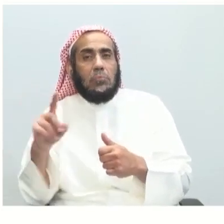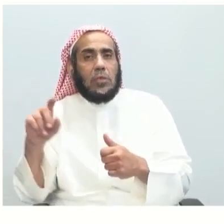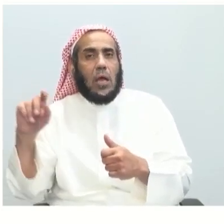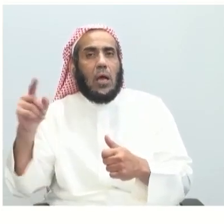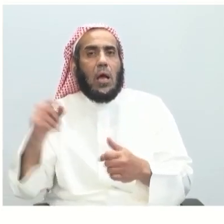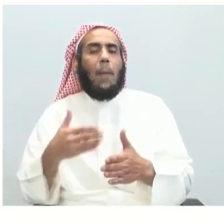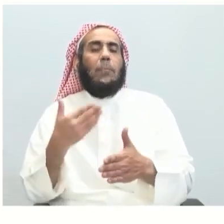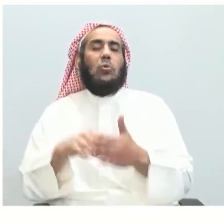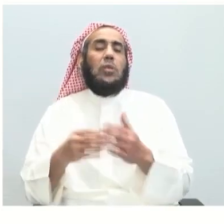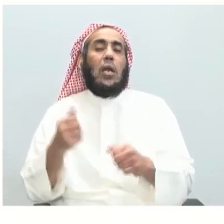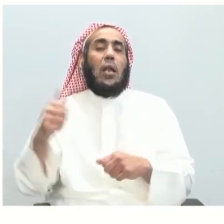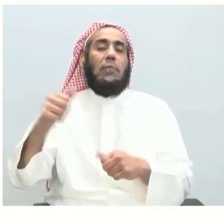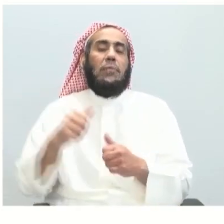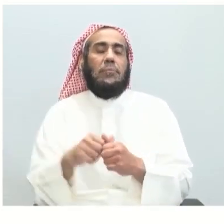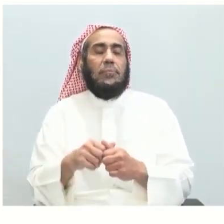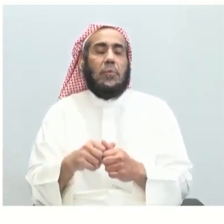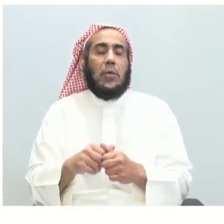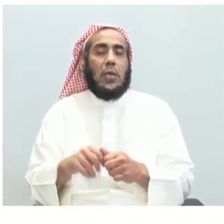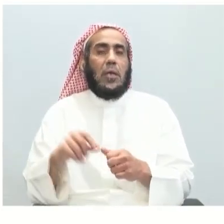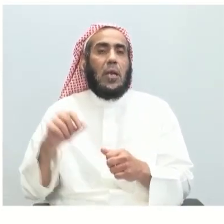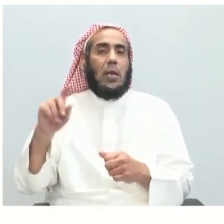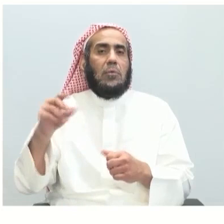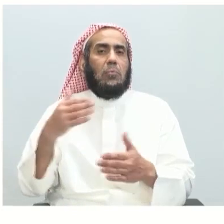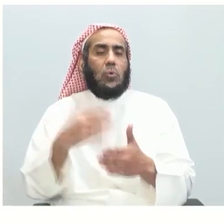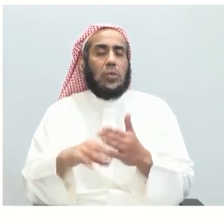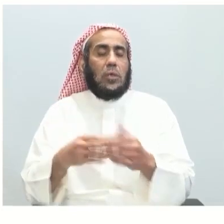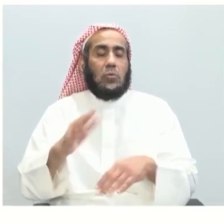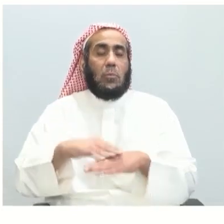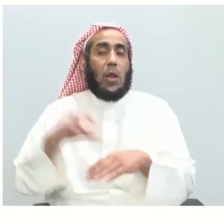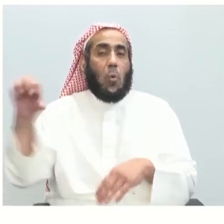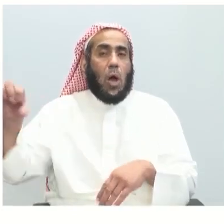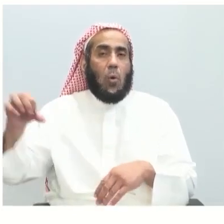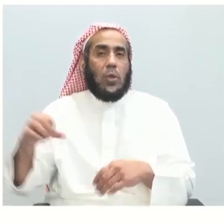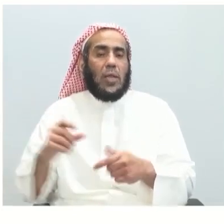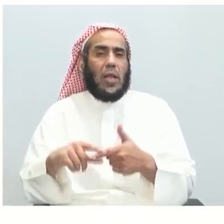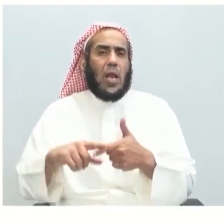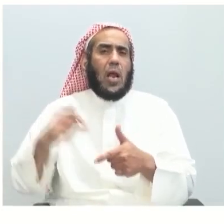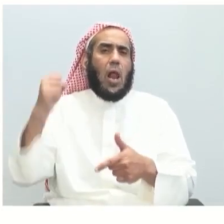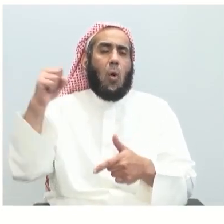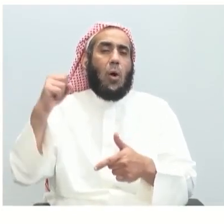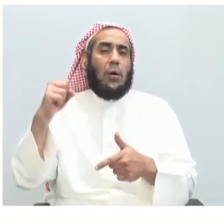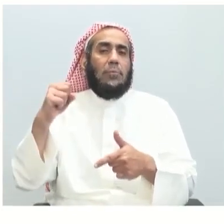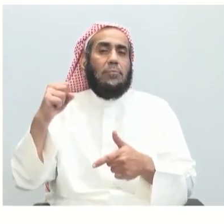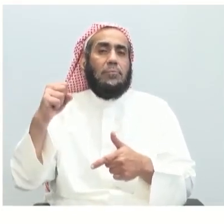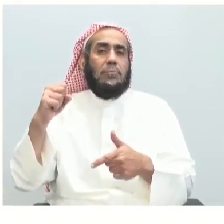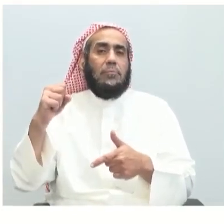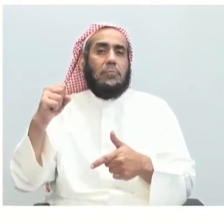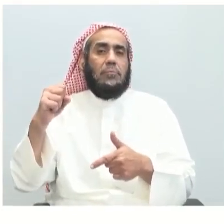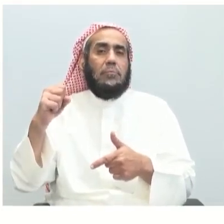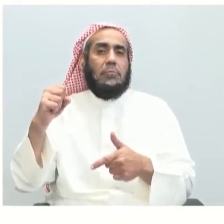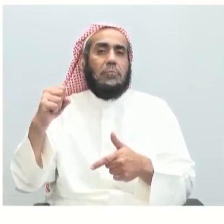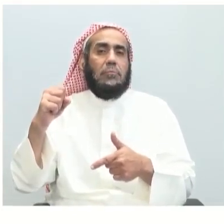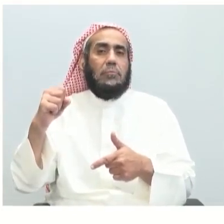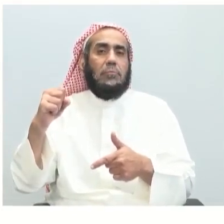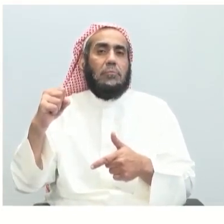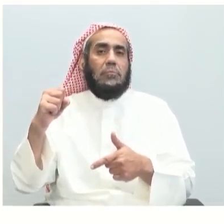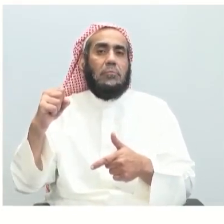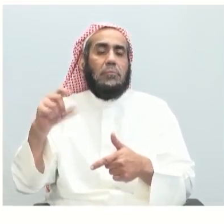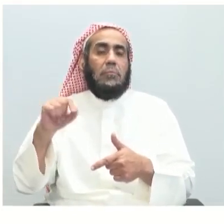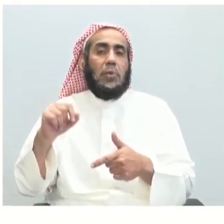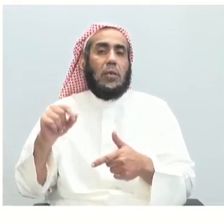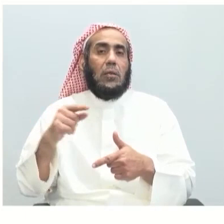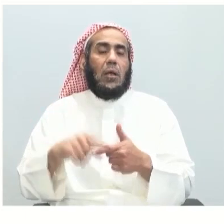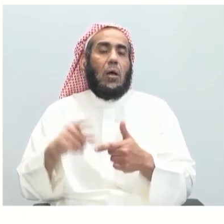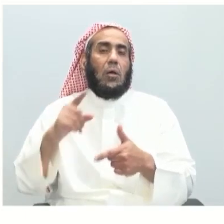على الالف الهمزه ايضا متوسطه ترسم على الواو اذا كانت الحركه الاقوى اذا كانت الحركه الاقوى من